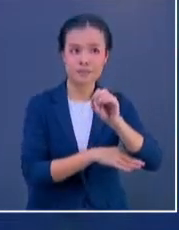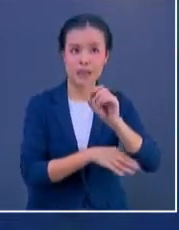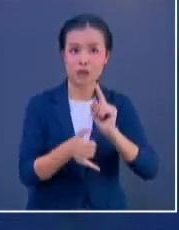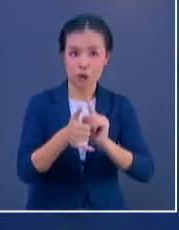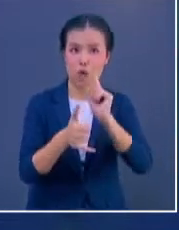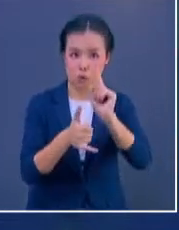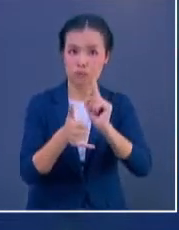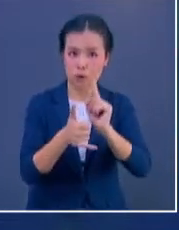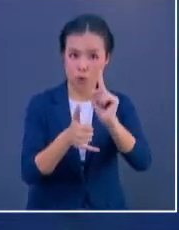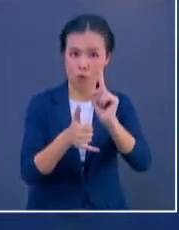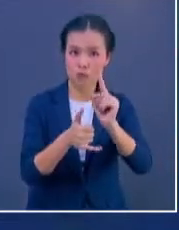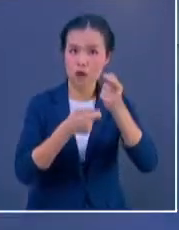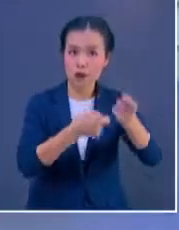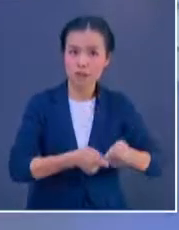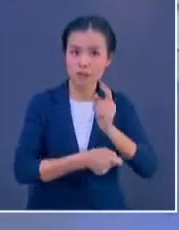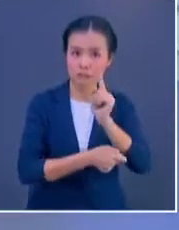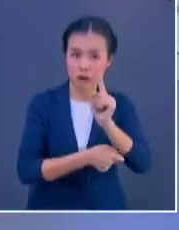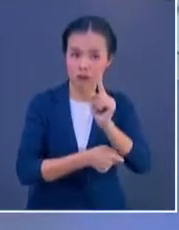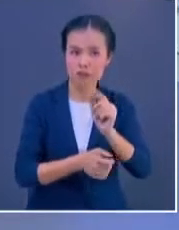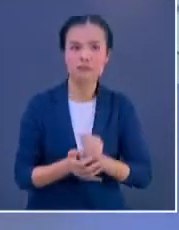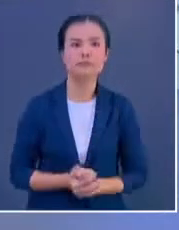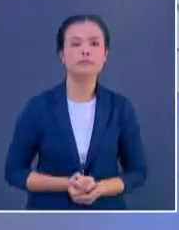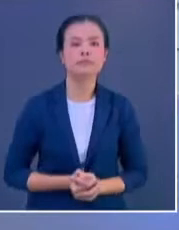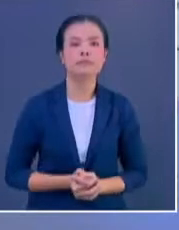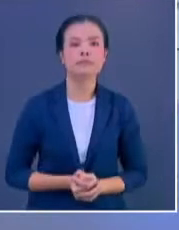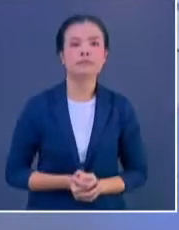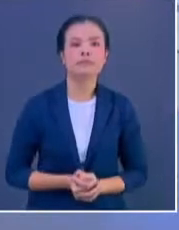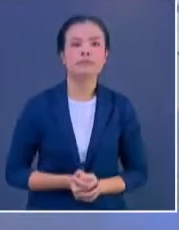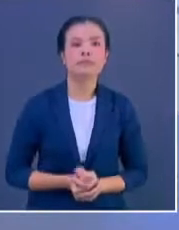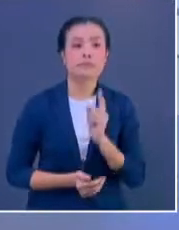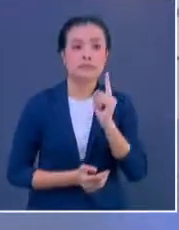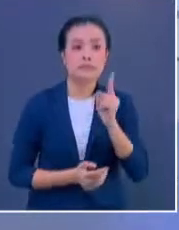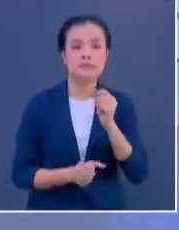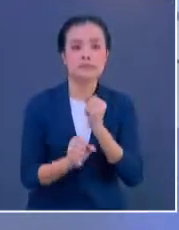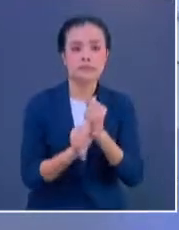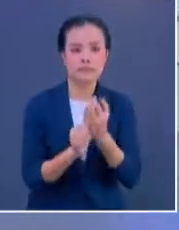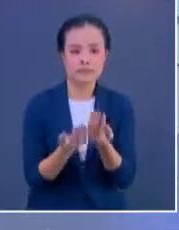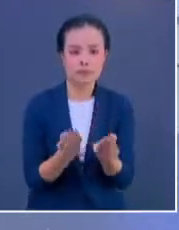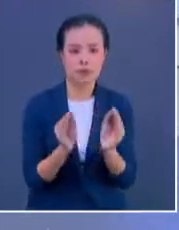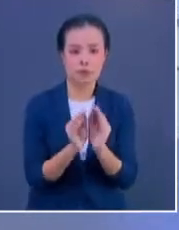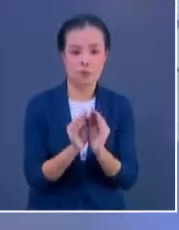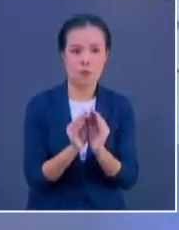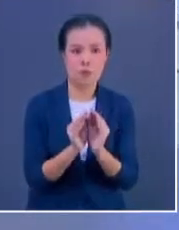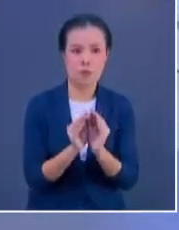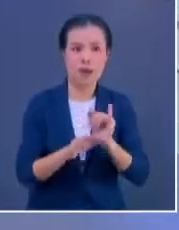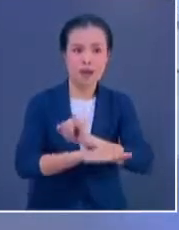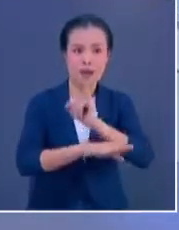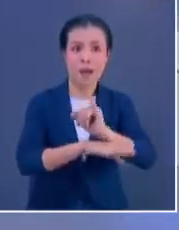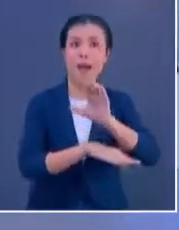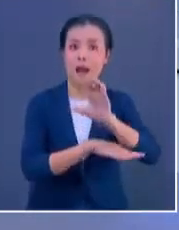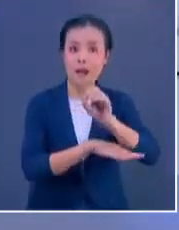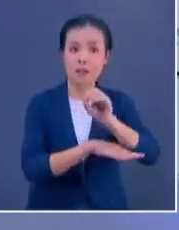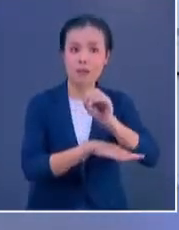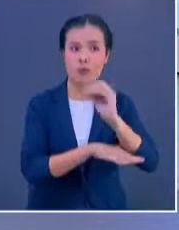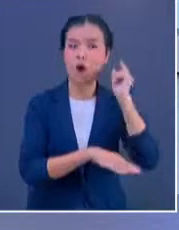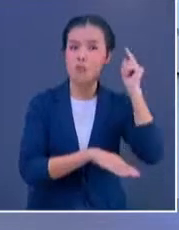คน ต่อคนครับ ต่อเกษตรกร1ท่าน ครับผมทีนี้แต่ว่าในทางปฏิบัติก็คือครัวเรือนหนึ่งครอบครัวหนึ่งก็ประมาณ50ไร่อะไรอย่างเงี้ยครับไม่ใช่ว่าส